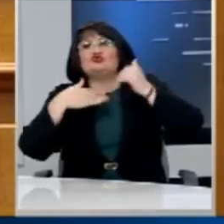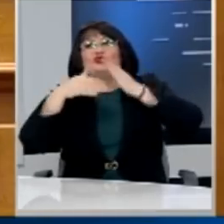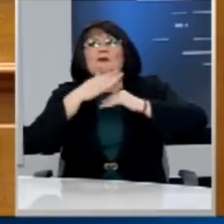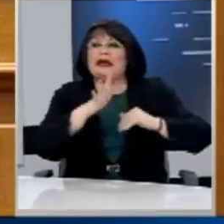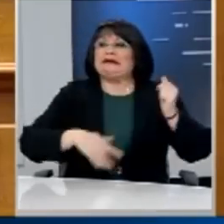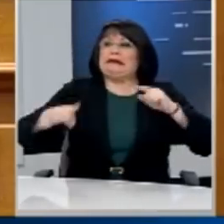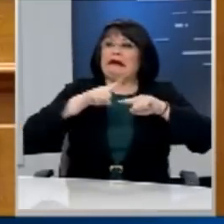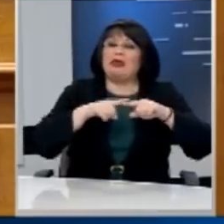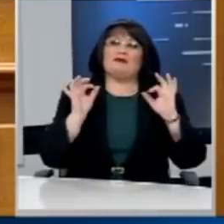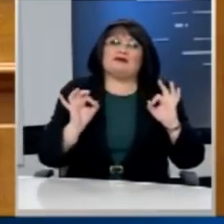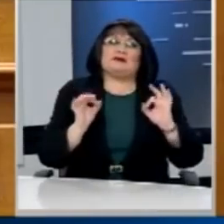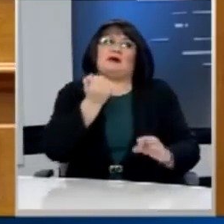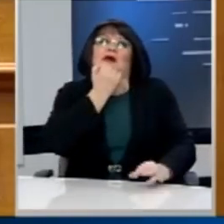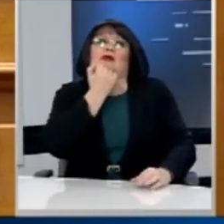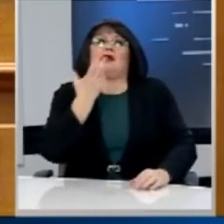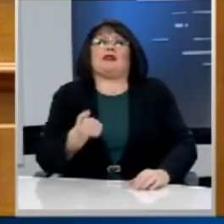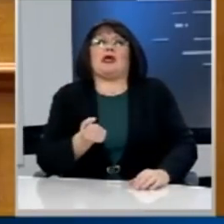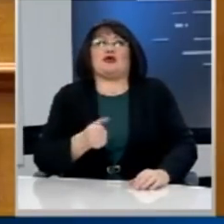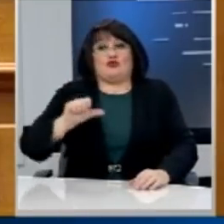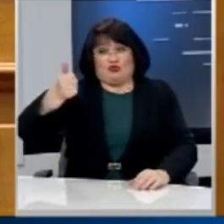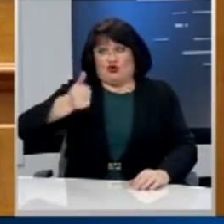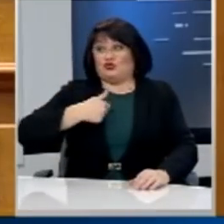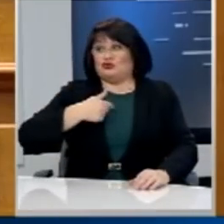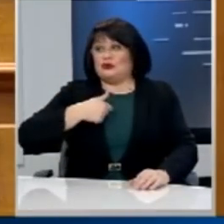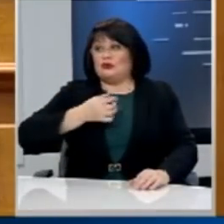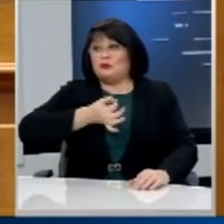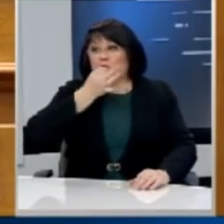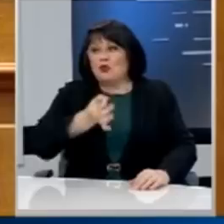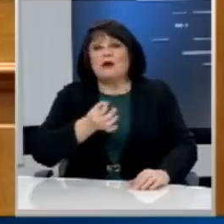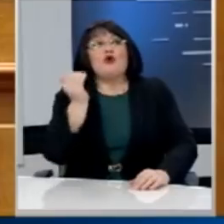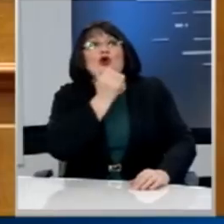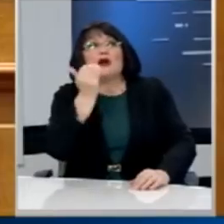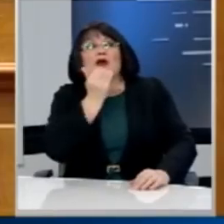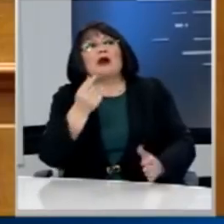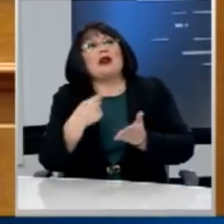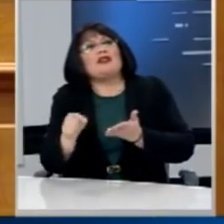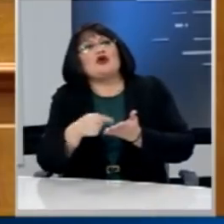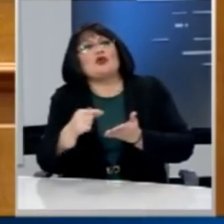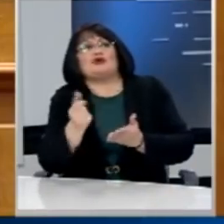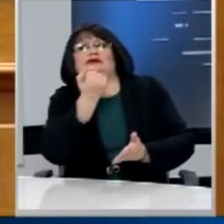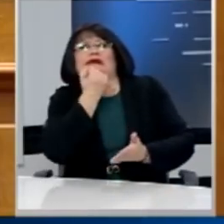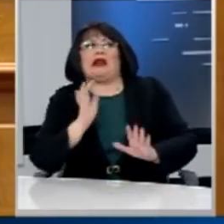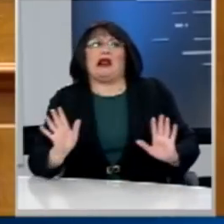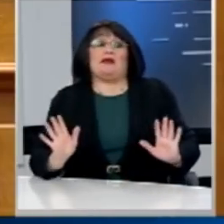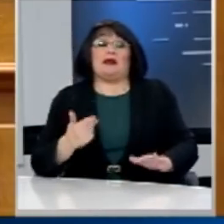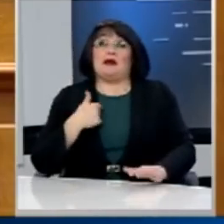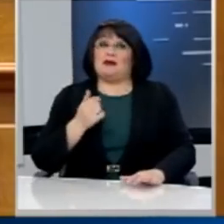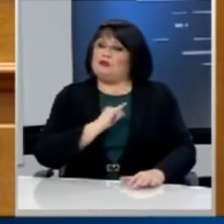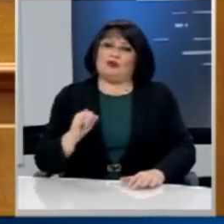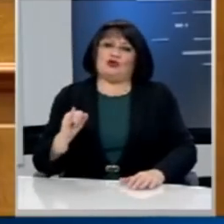δεν θα σημειωθούν λάθη. Θα είμαι ο πρώτος που θα σπεύσει να τα θεραπεύσει. Ποτέ